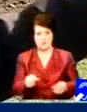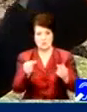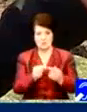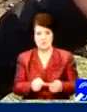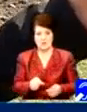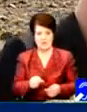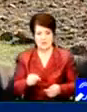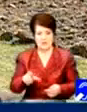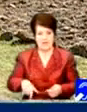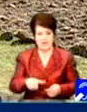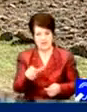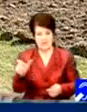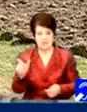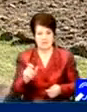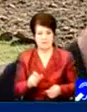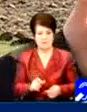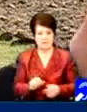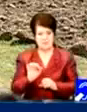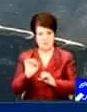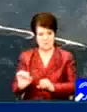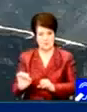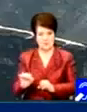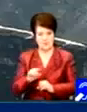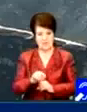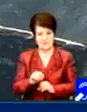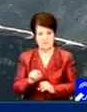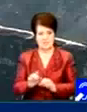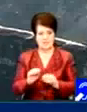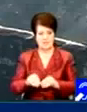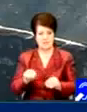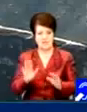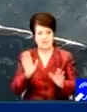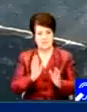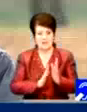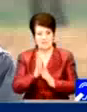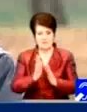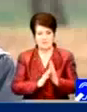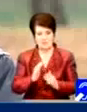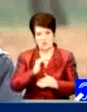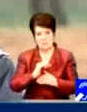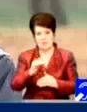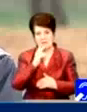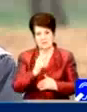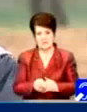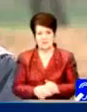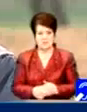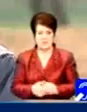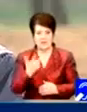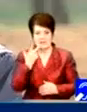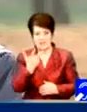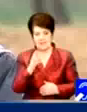Râu, perdea de protecție forestieră, vegetație și peisajul. Se plantează 13